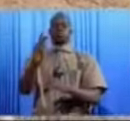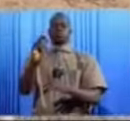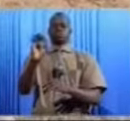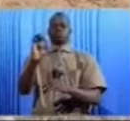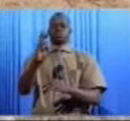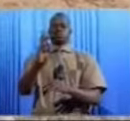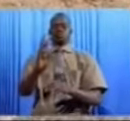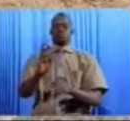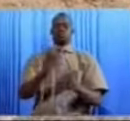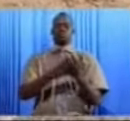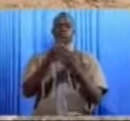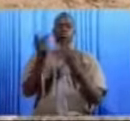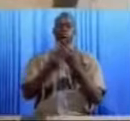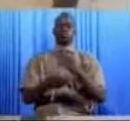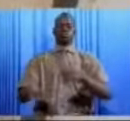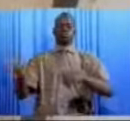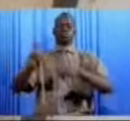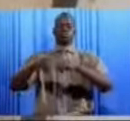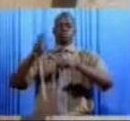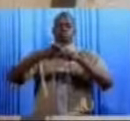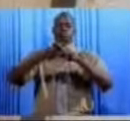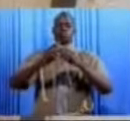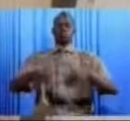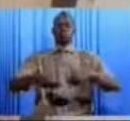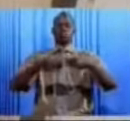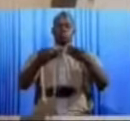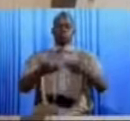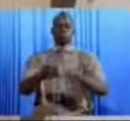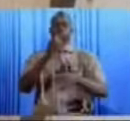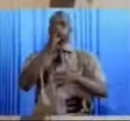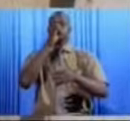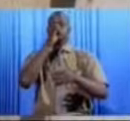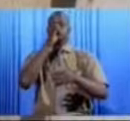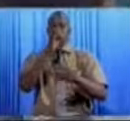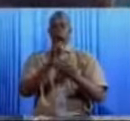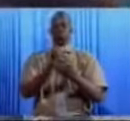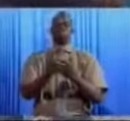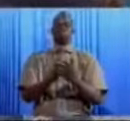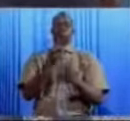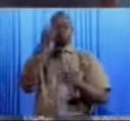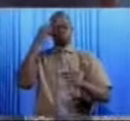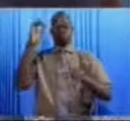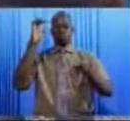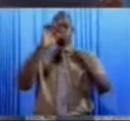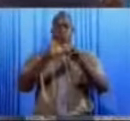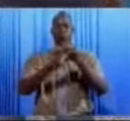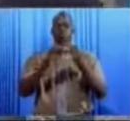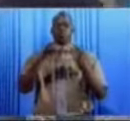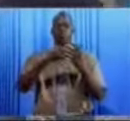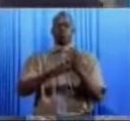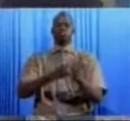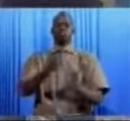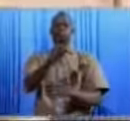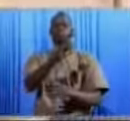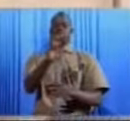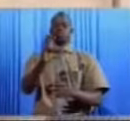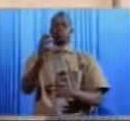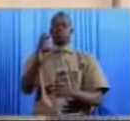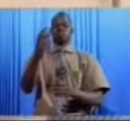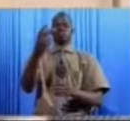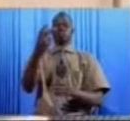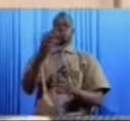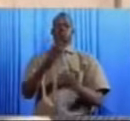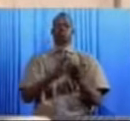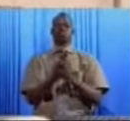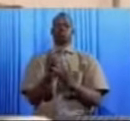le projet vise à doubler l'offre de l'office national de l'eau et de l'assainissement pour l'atteindre environ 1200 mètres cubes d'eau par jour en termes